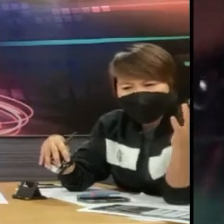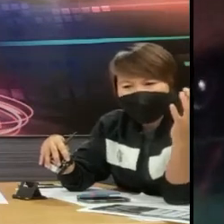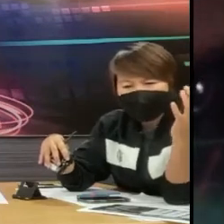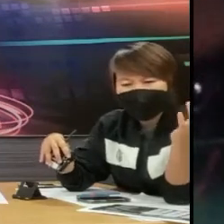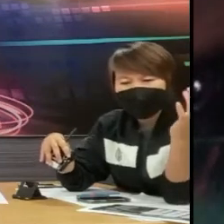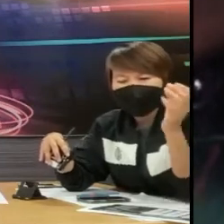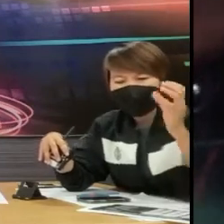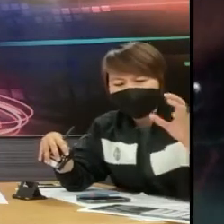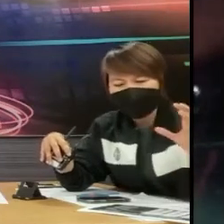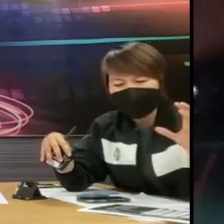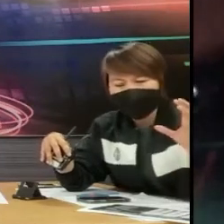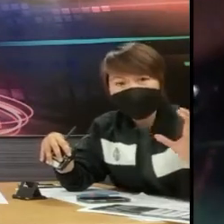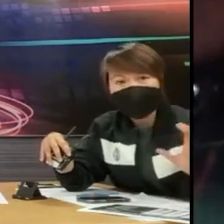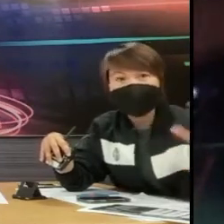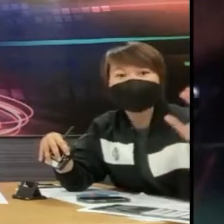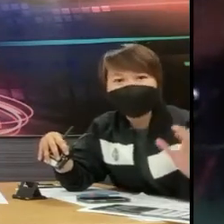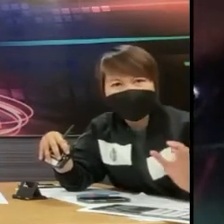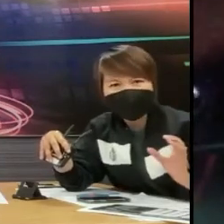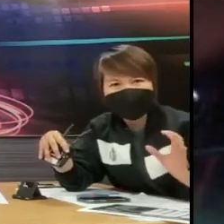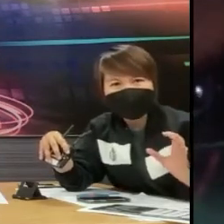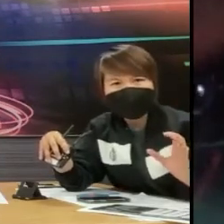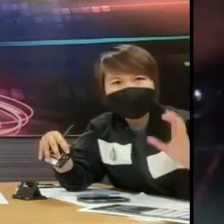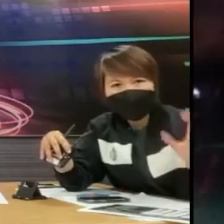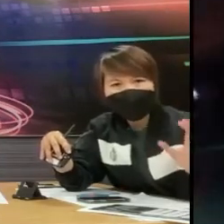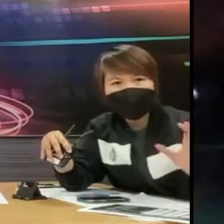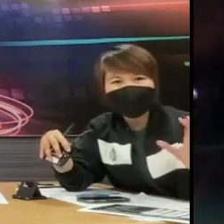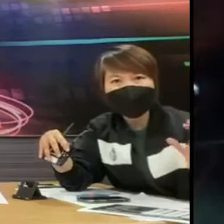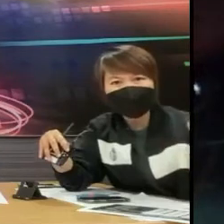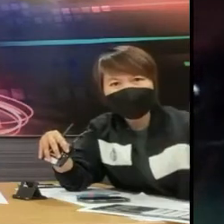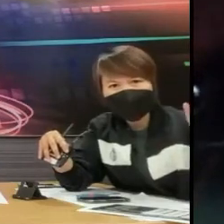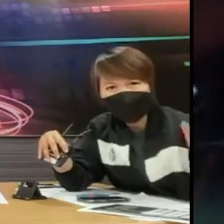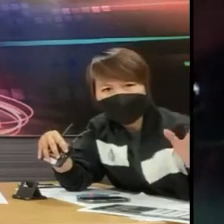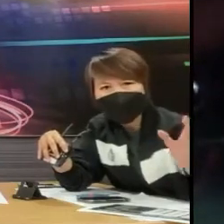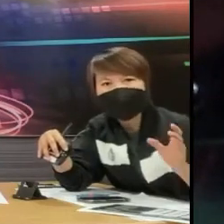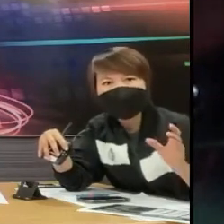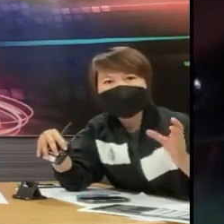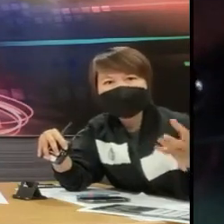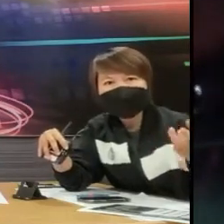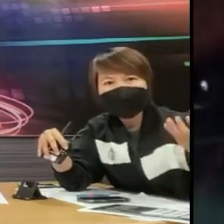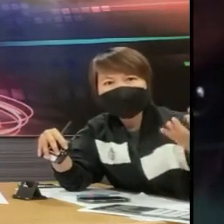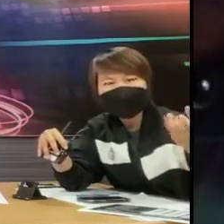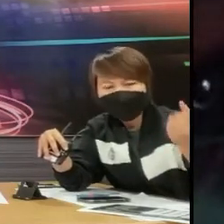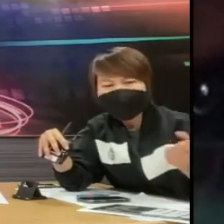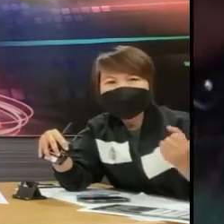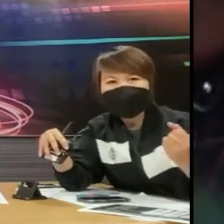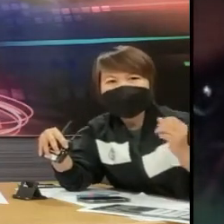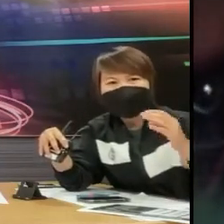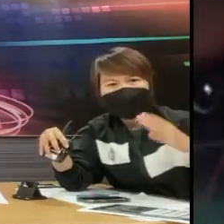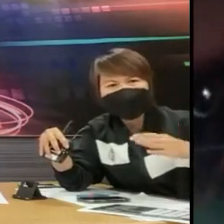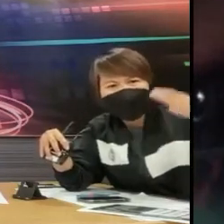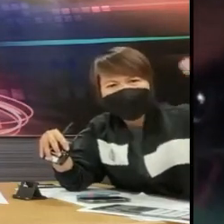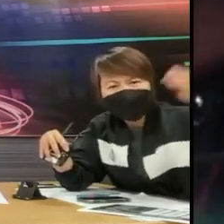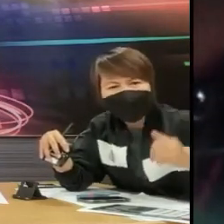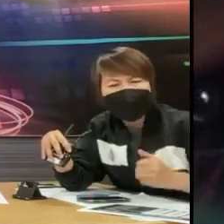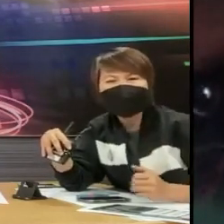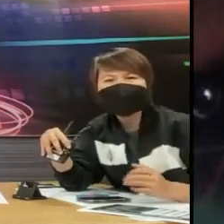ง่ายในการต่อสู้ครั้งแรกยกแรกตอนที่ทำให้สภารับหลักการได้เนี่ยกับห